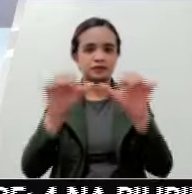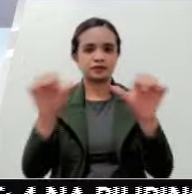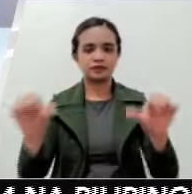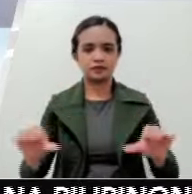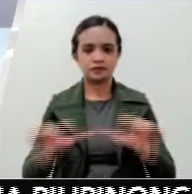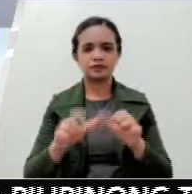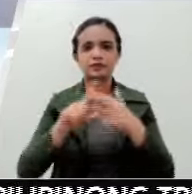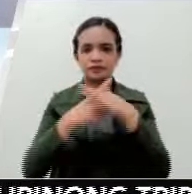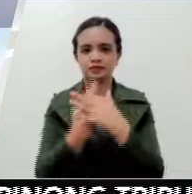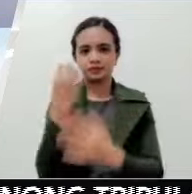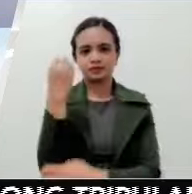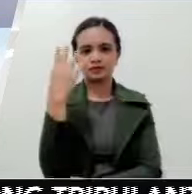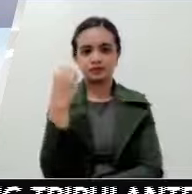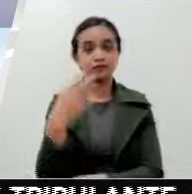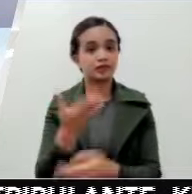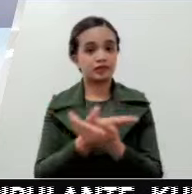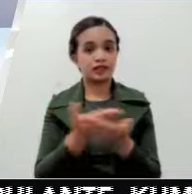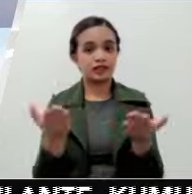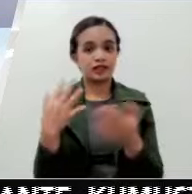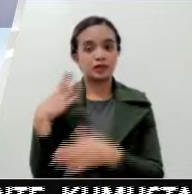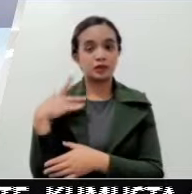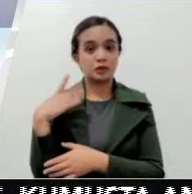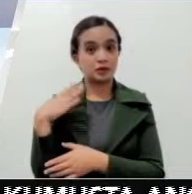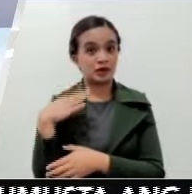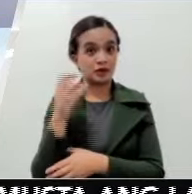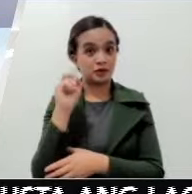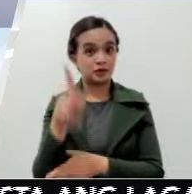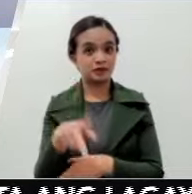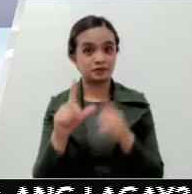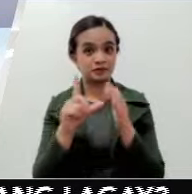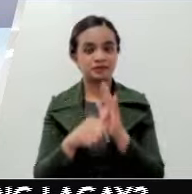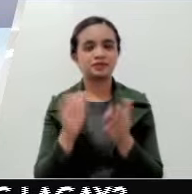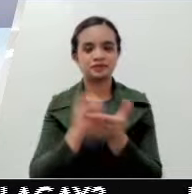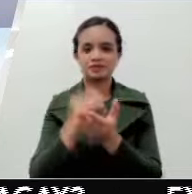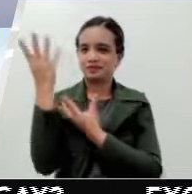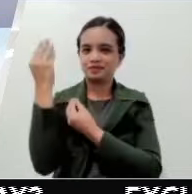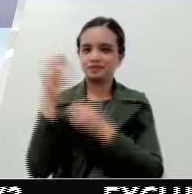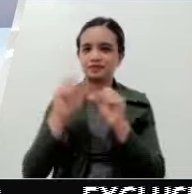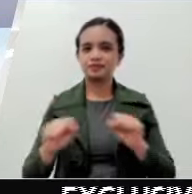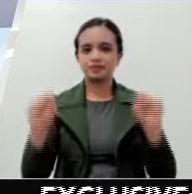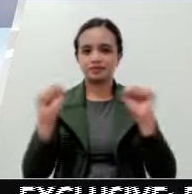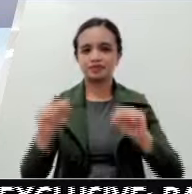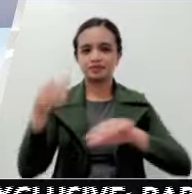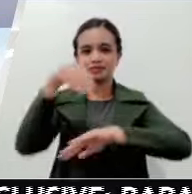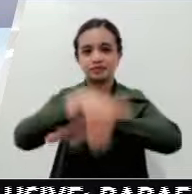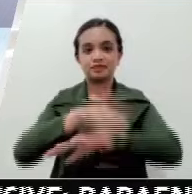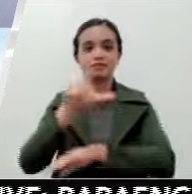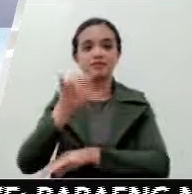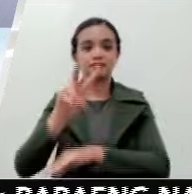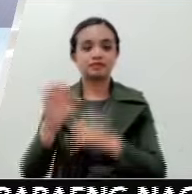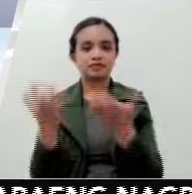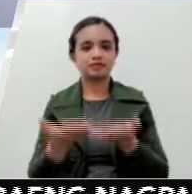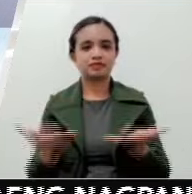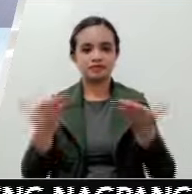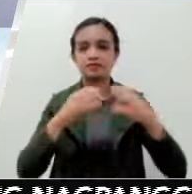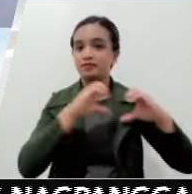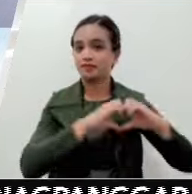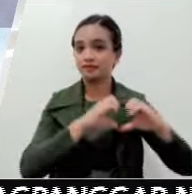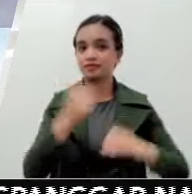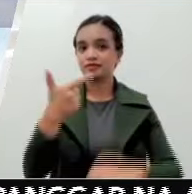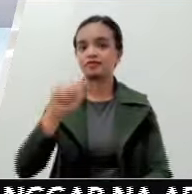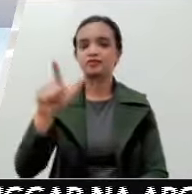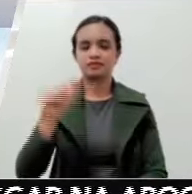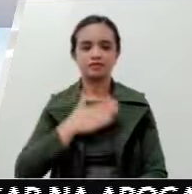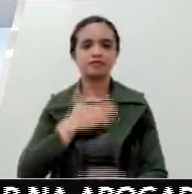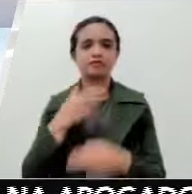magpa-picture. Kayo, hihintayin ko kayo sa red carpet ha. That's my chika this Saturday night at live mula rito sa GMA Gala 2024. Ako po si